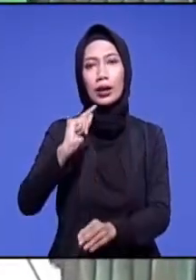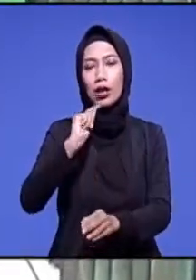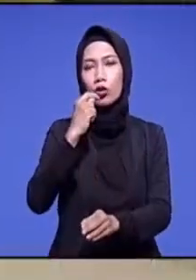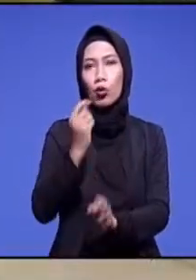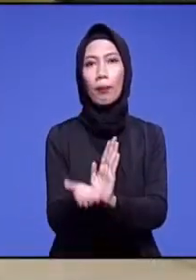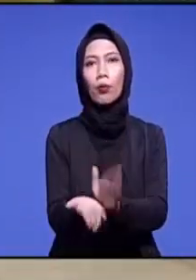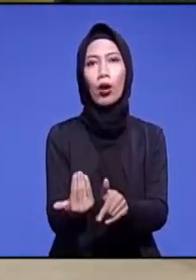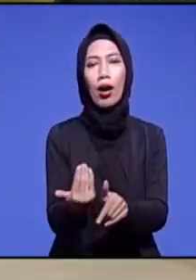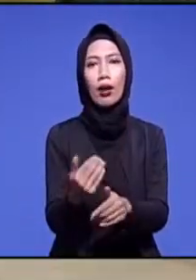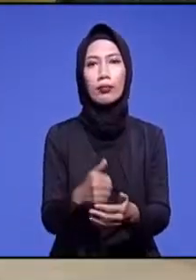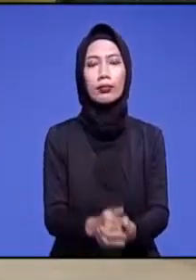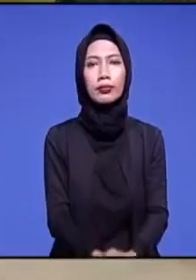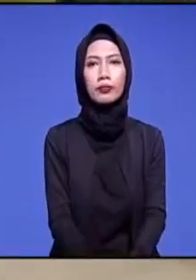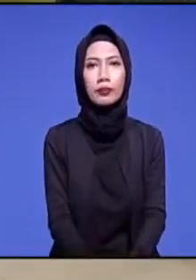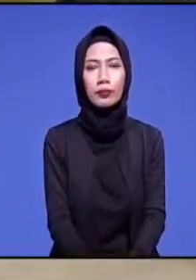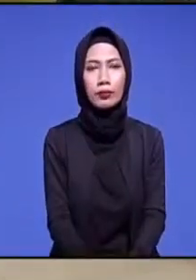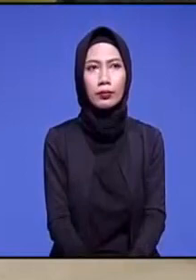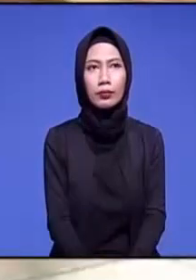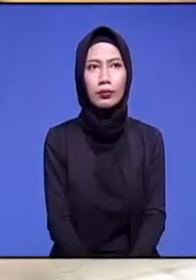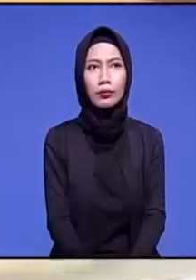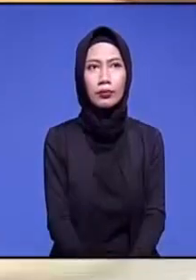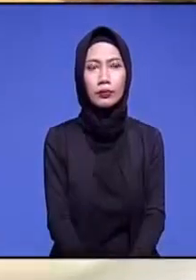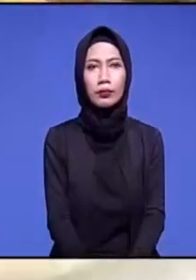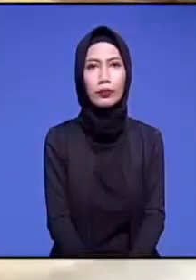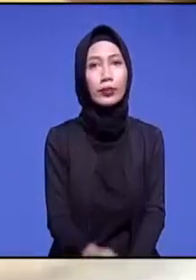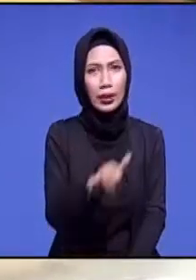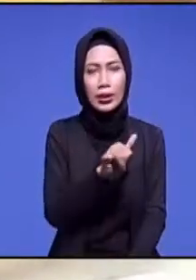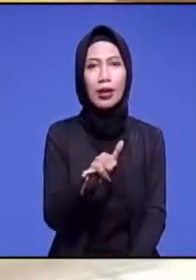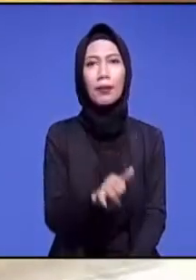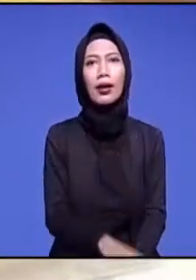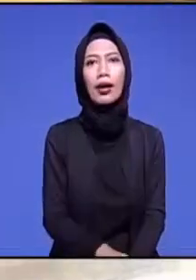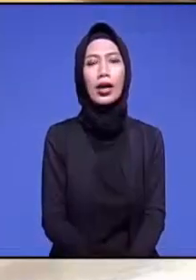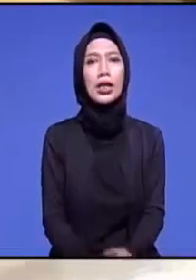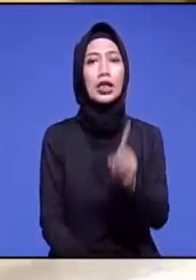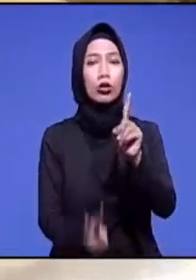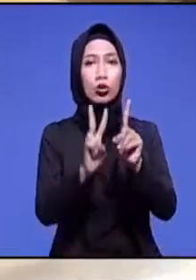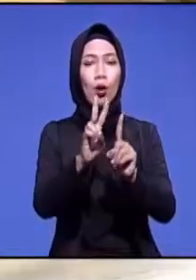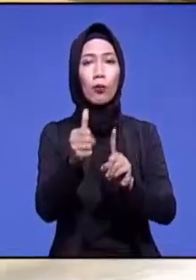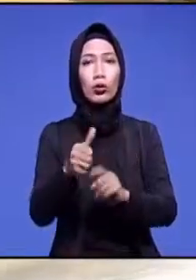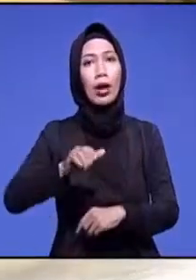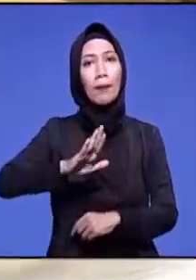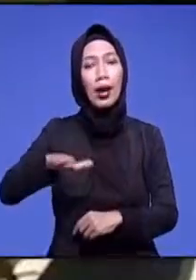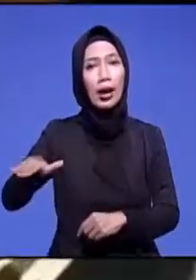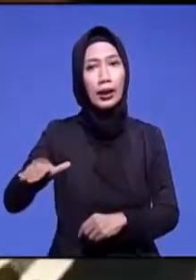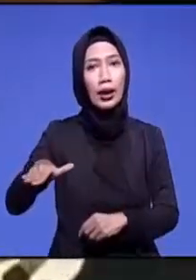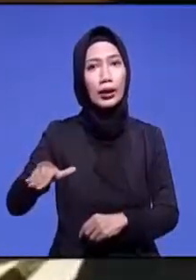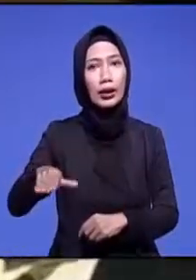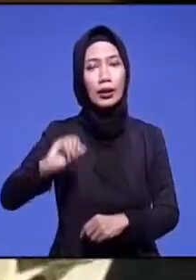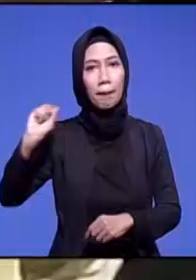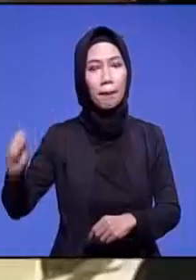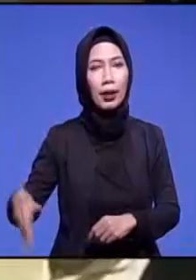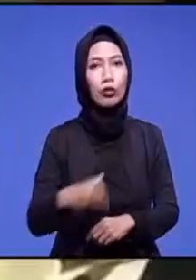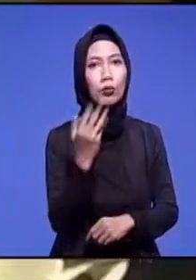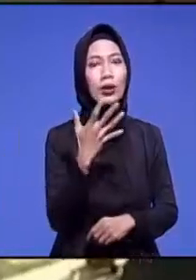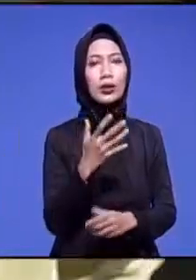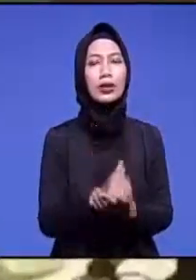hasil pemeriksaan sebelumnya negatif. Hal yang sama juga menimpa 126 santri asal Purwokerto, Banyumas. Ratusan santri